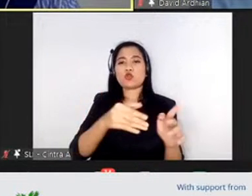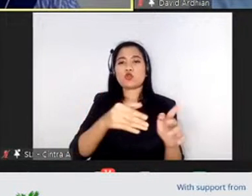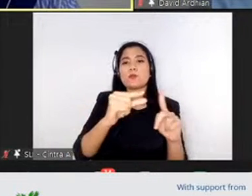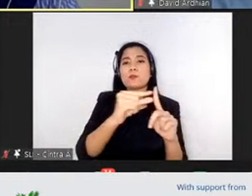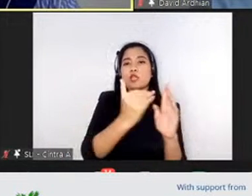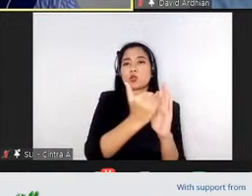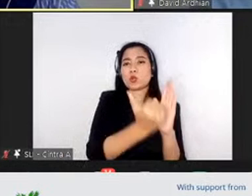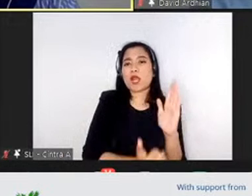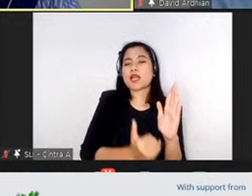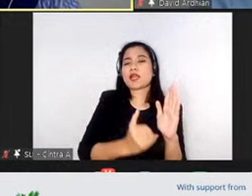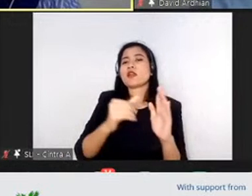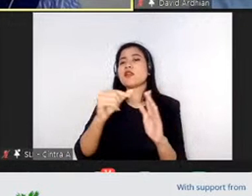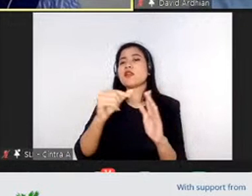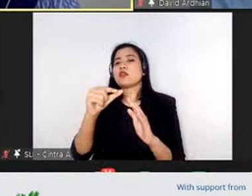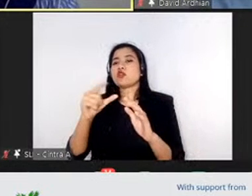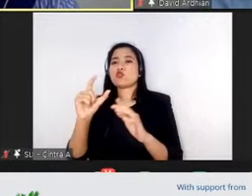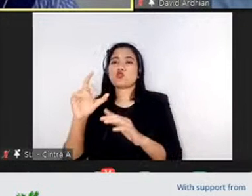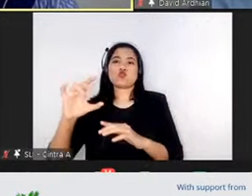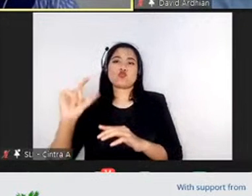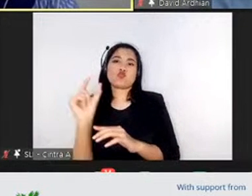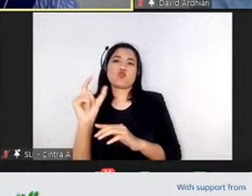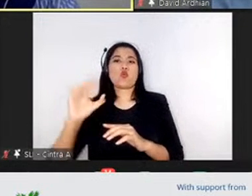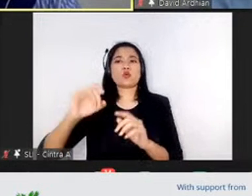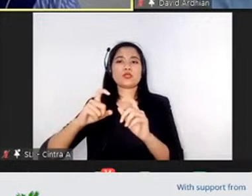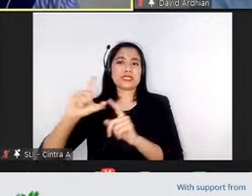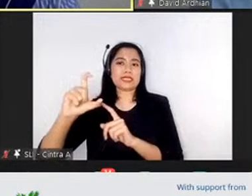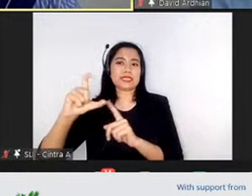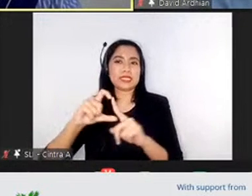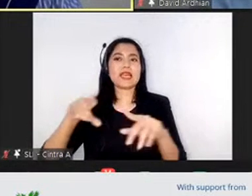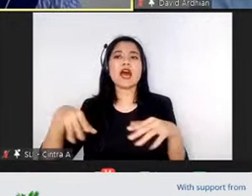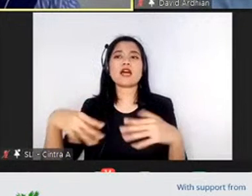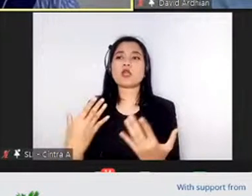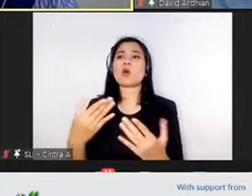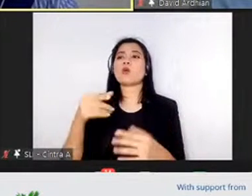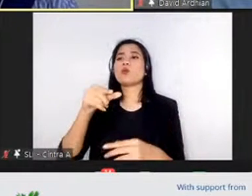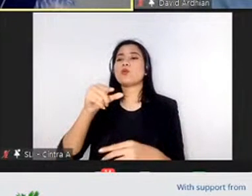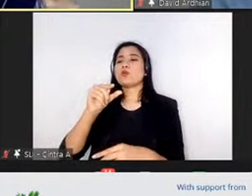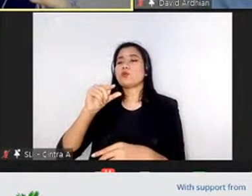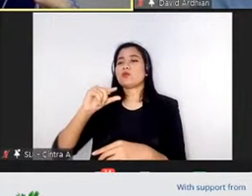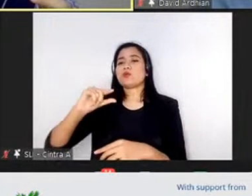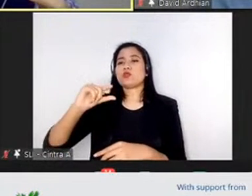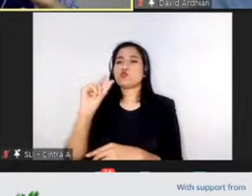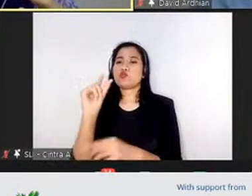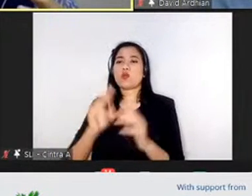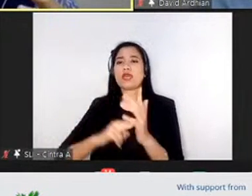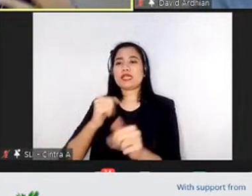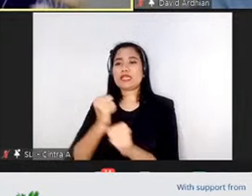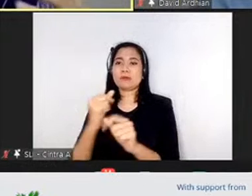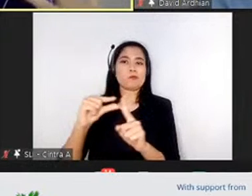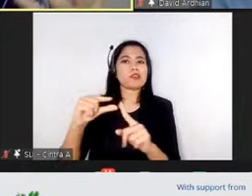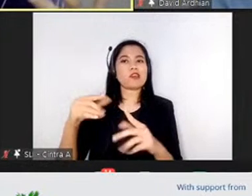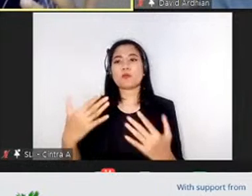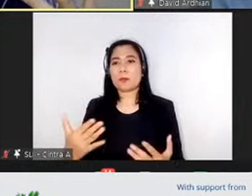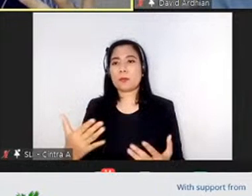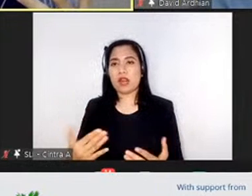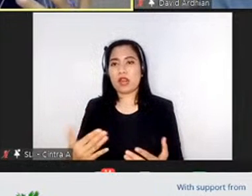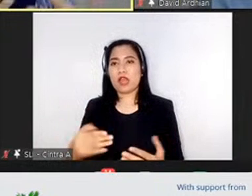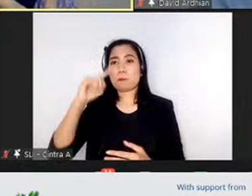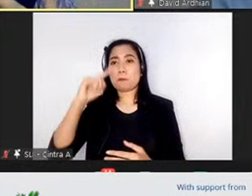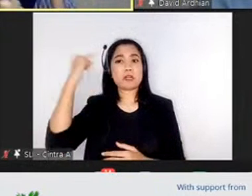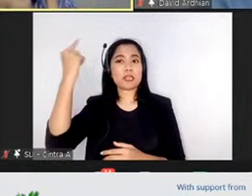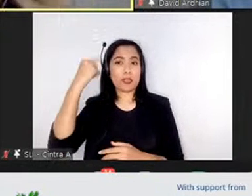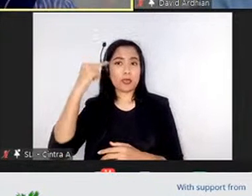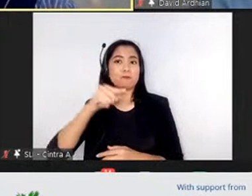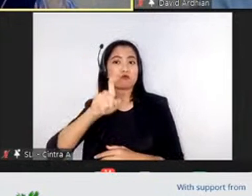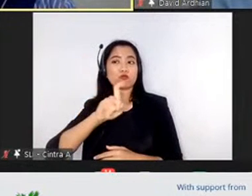atau unungp atau peraturan lainnya yang mengatur tentang bhr Kalau boleh saya tambahkan Apakah sekiranya eh Pemerintah perlu memberikan apa